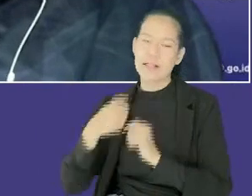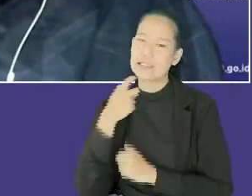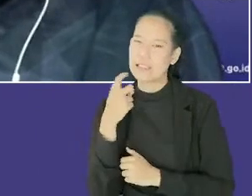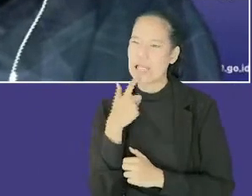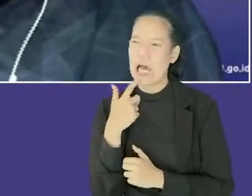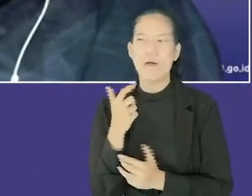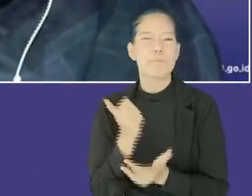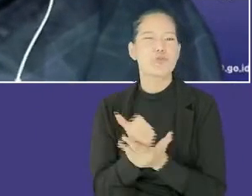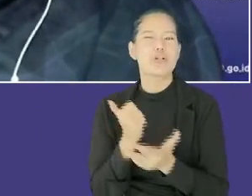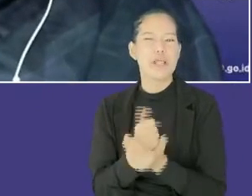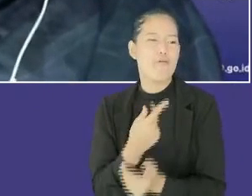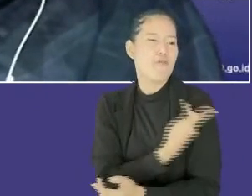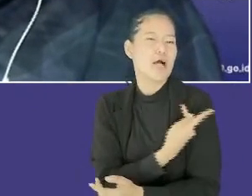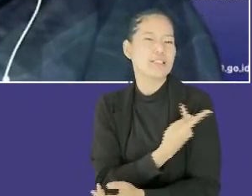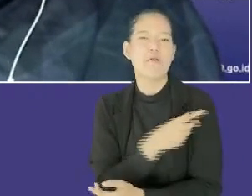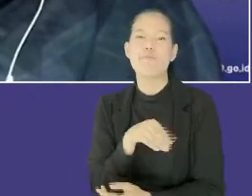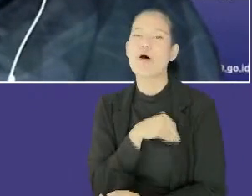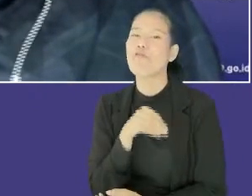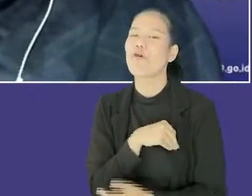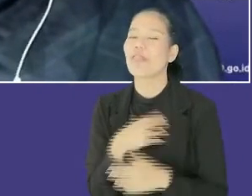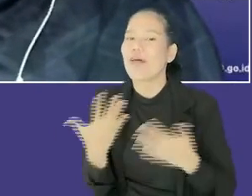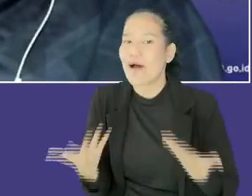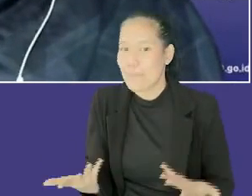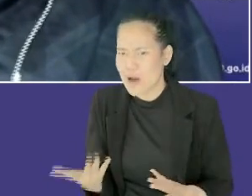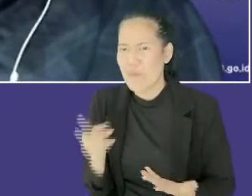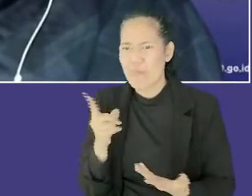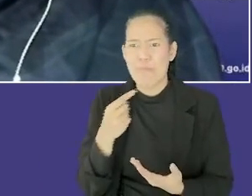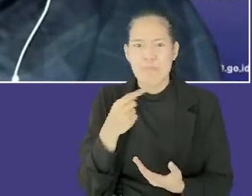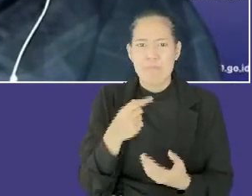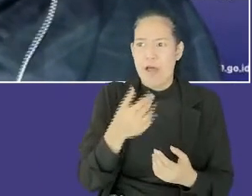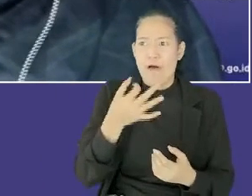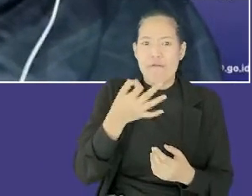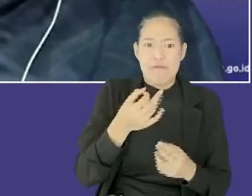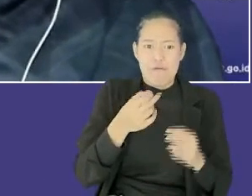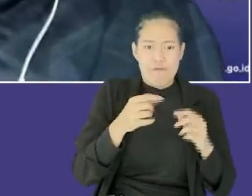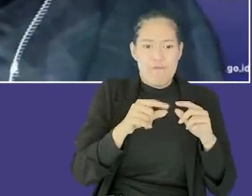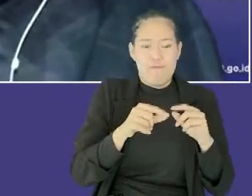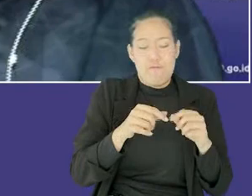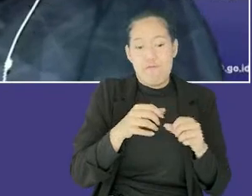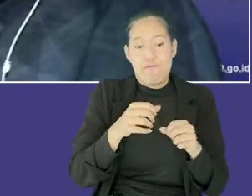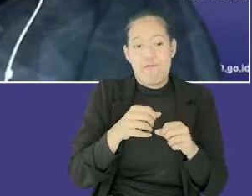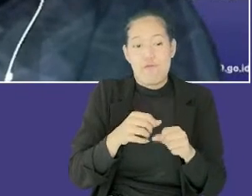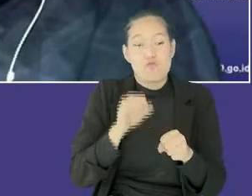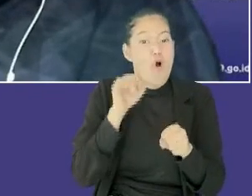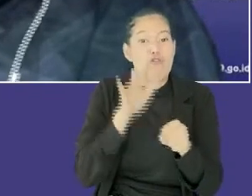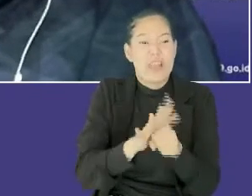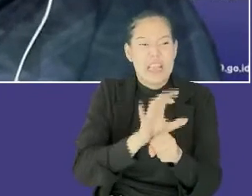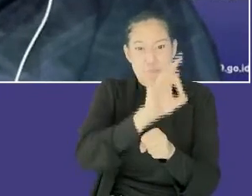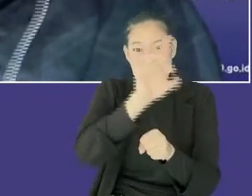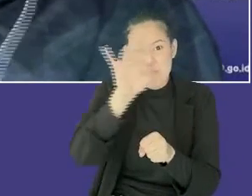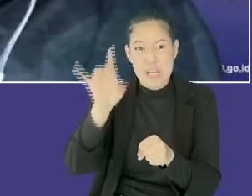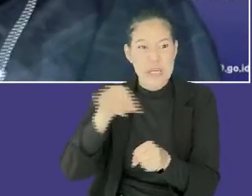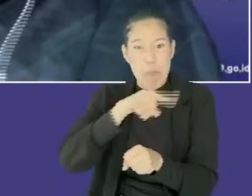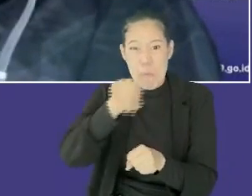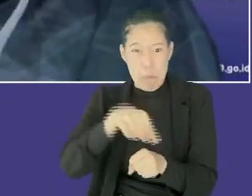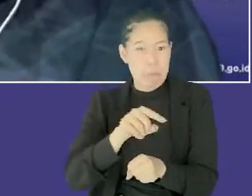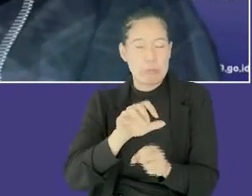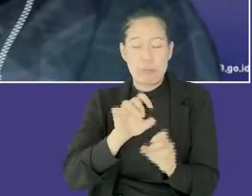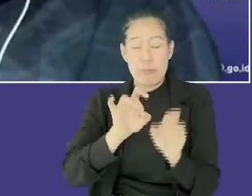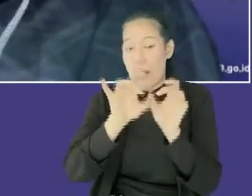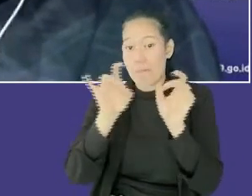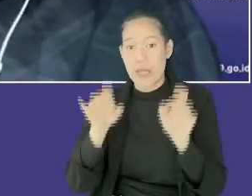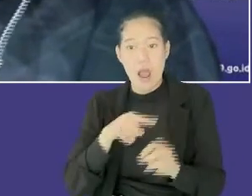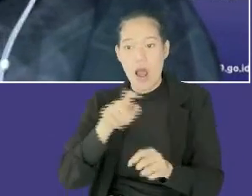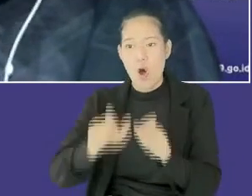dengan apa sih manfaatnya vaksinasi gitu ya di tengah begitu varian yang banyak sebelum perang bahas varian disini badan jika mungkin vaksinasi orang pada